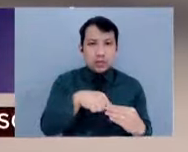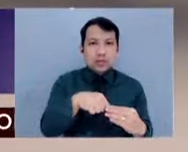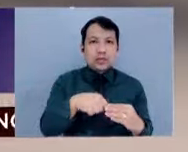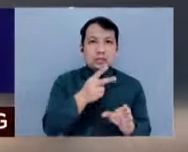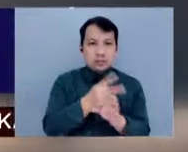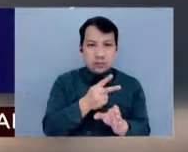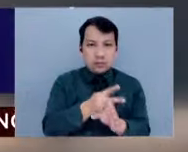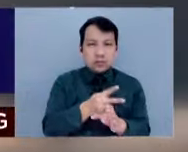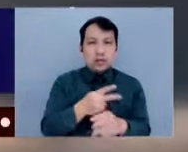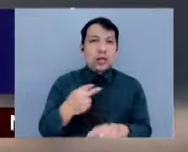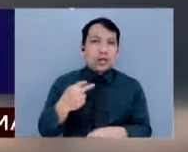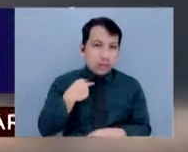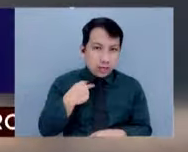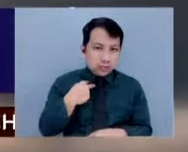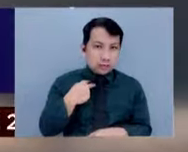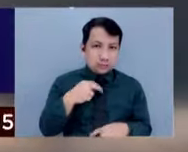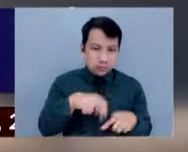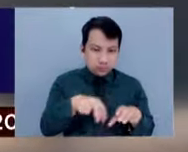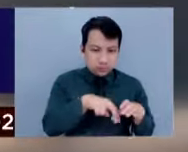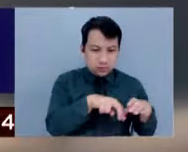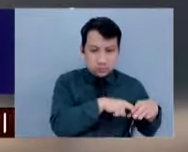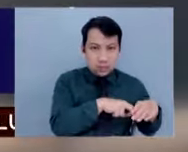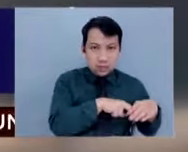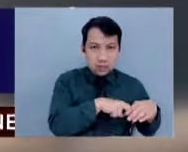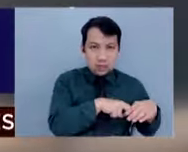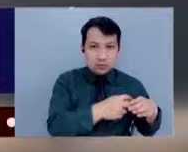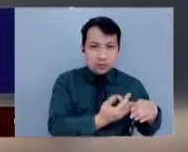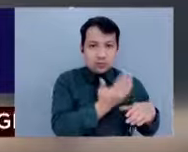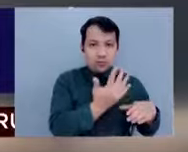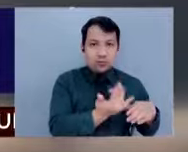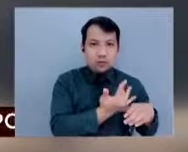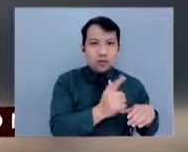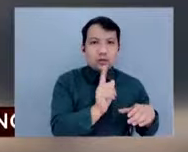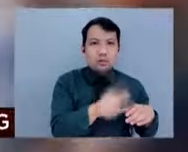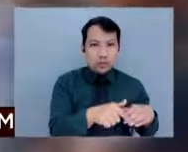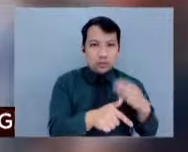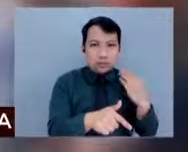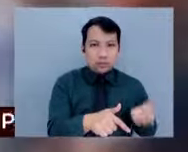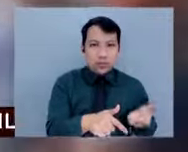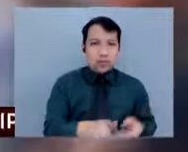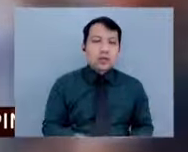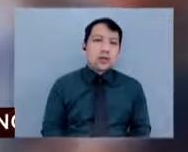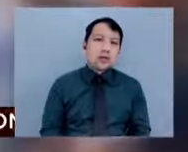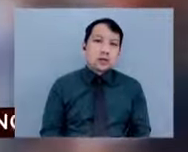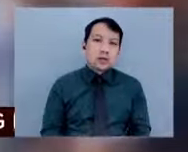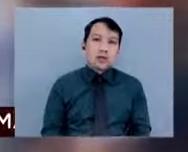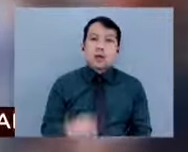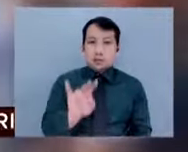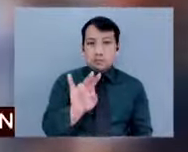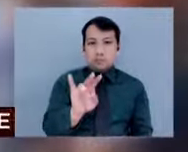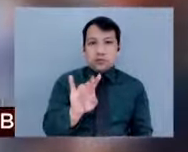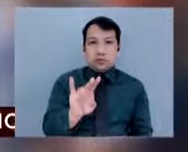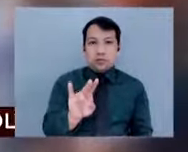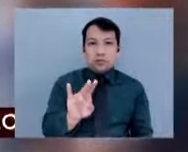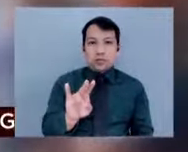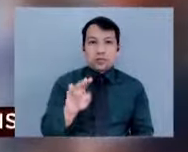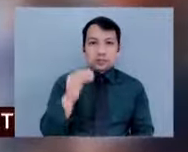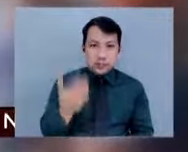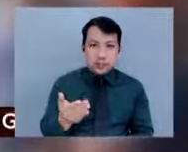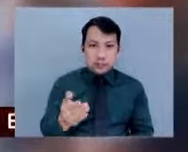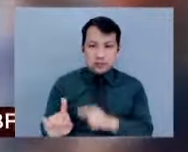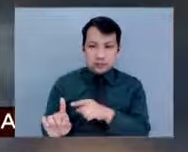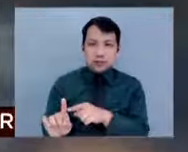Natrap ang mga sakay ng nasunog na van at kinalaunan ay namatay. 17 ang nasawi, isa naman ang